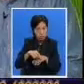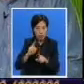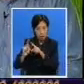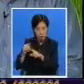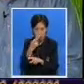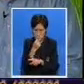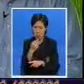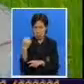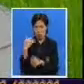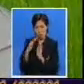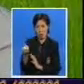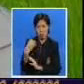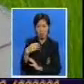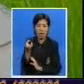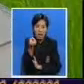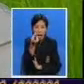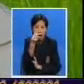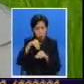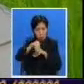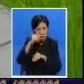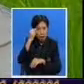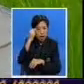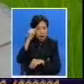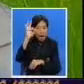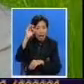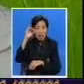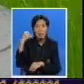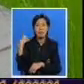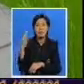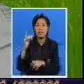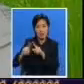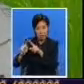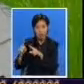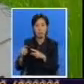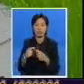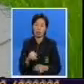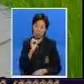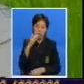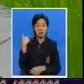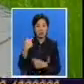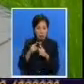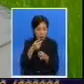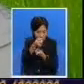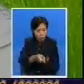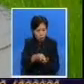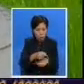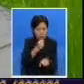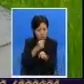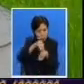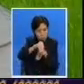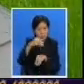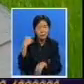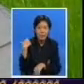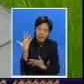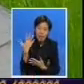90วันเนี่ยซึ่งเราไม่อยากจะส่งเสริมแล้วปรากฏว่ามีพี่น้องเกษตรกรบางพื้นที่ก็ยังปลูกอยู่ก็เดี๋ยวจะต้องไปช่วยดูว่าจะแก้ไขปัญหาให้เขาได้อย่างไร